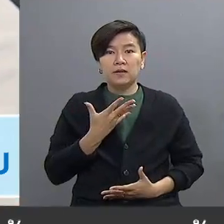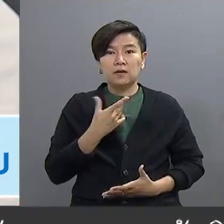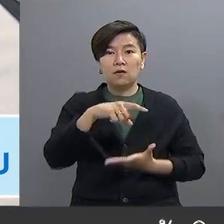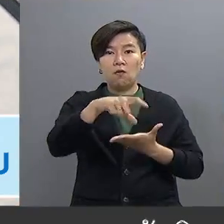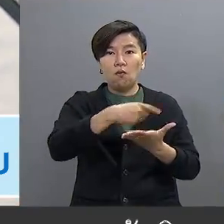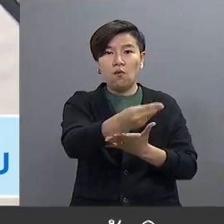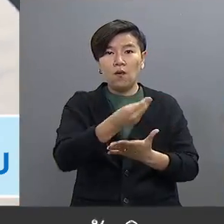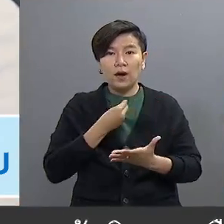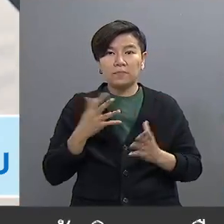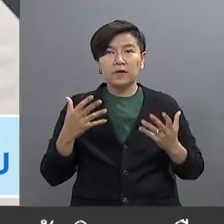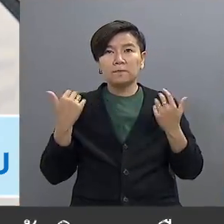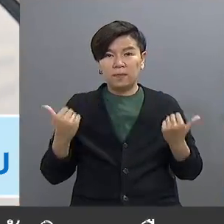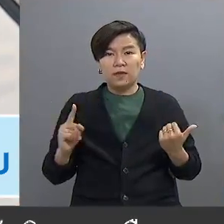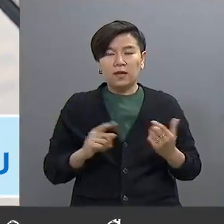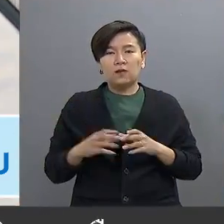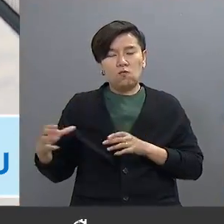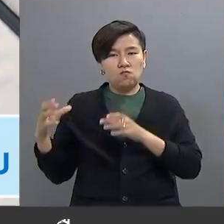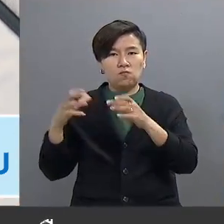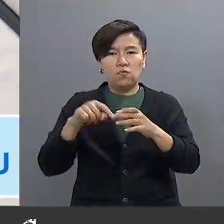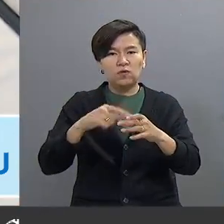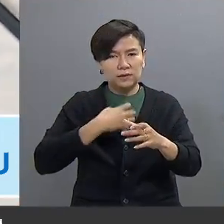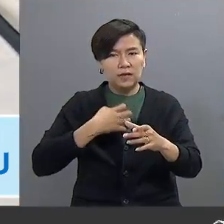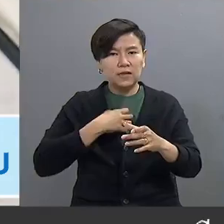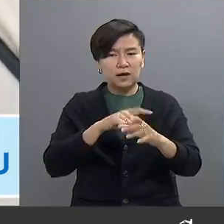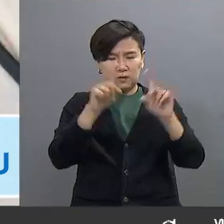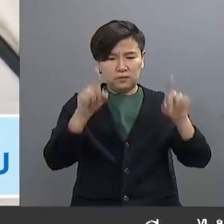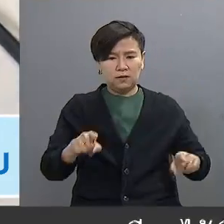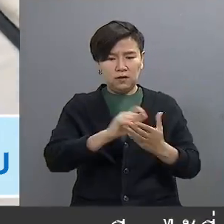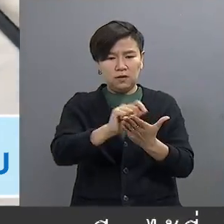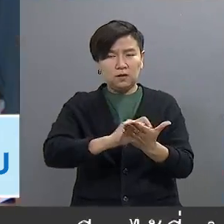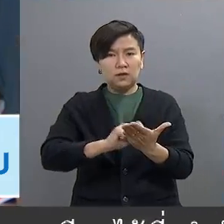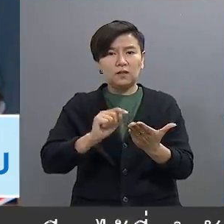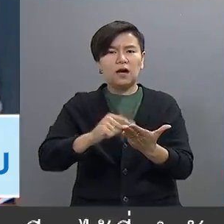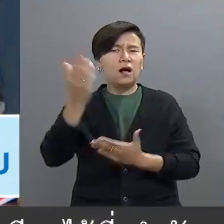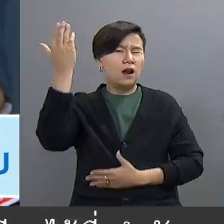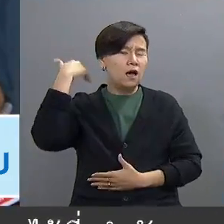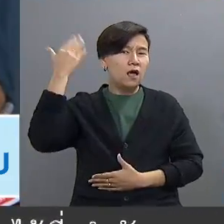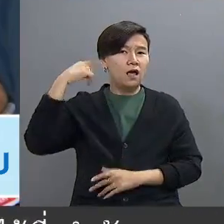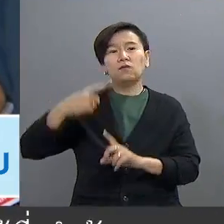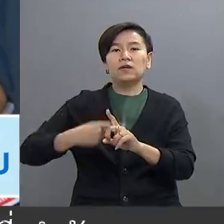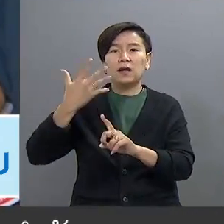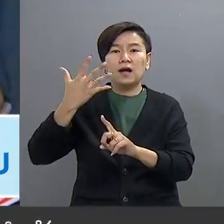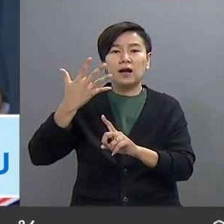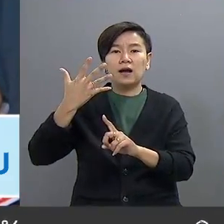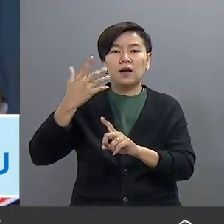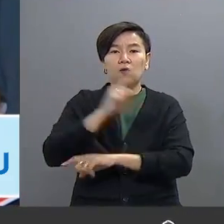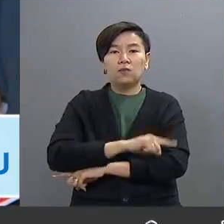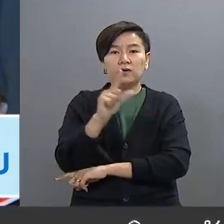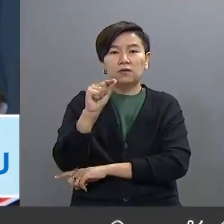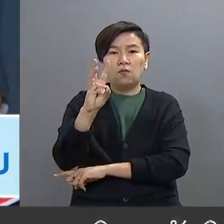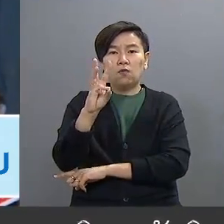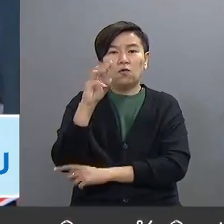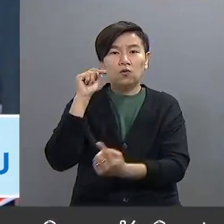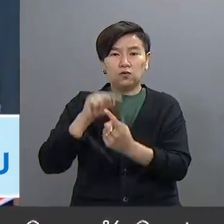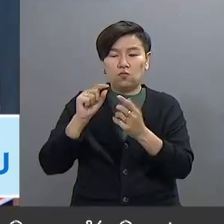าวันนี้ต้องการตามเอกสารนะตั้งแต่26พฤษภาคมที่ผ่านมาเนี่ยนะเป็นเอกสารที่ให้กับทางคณะกรรม